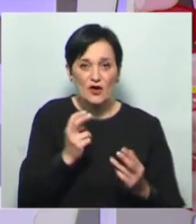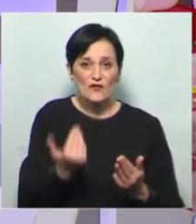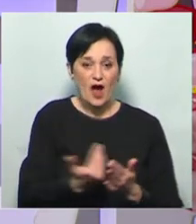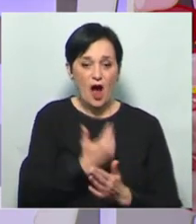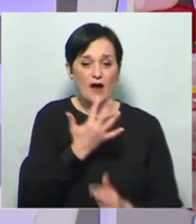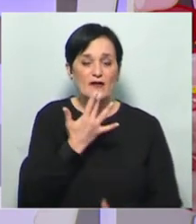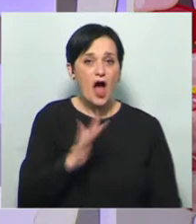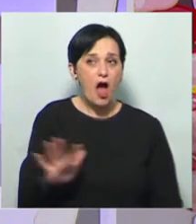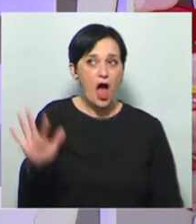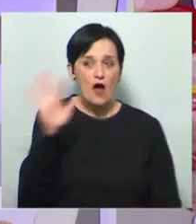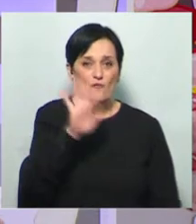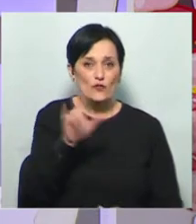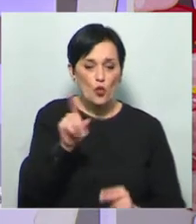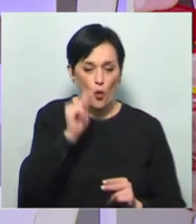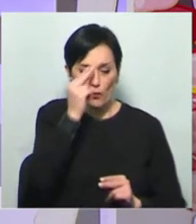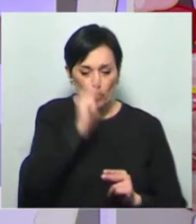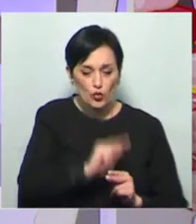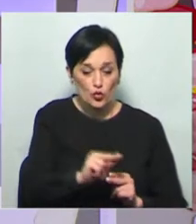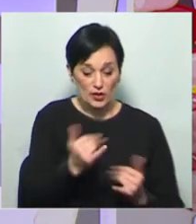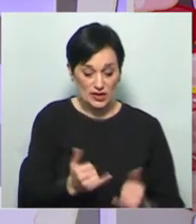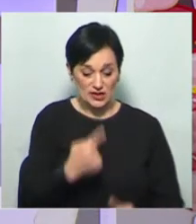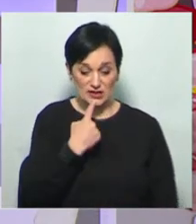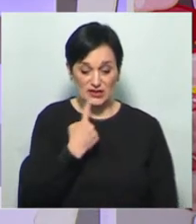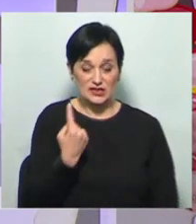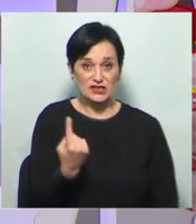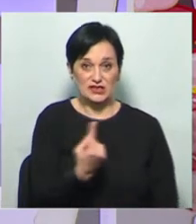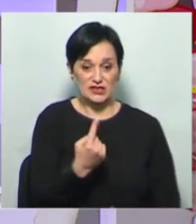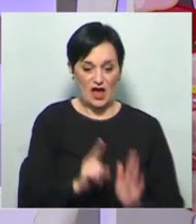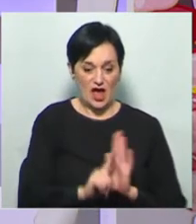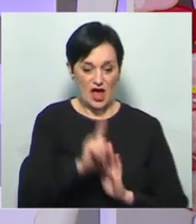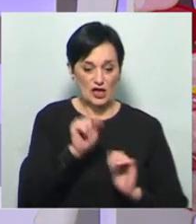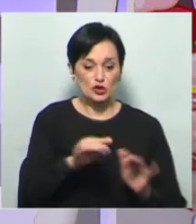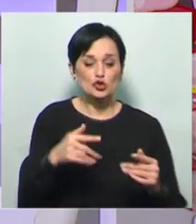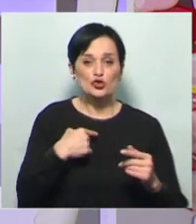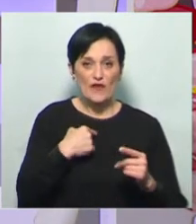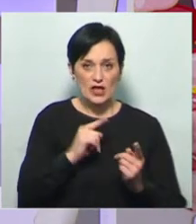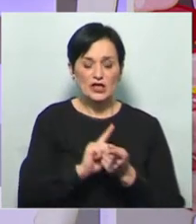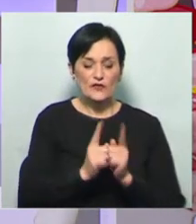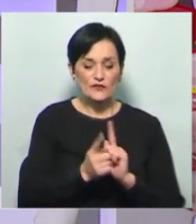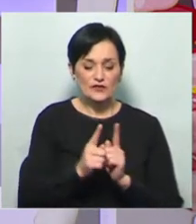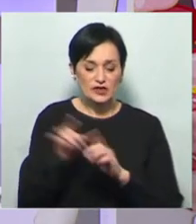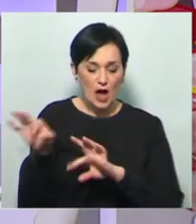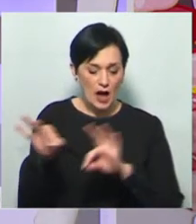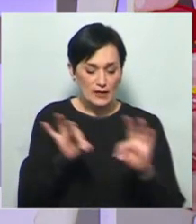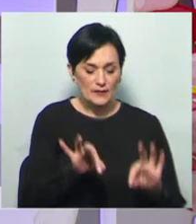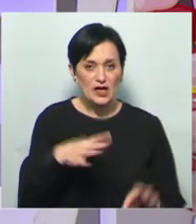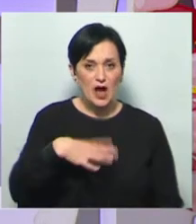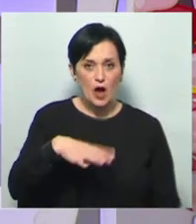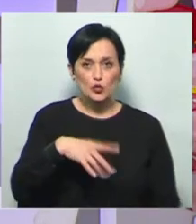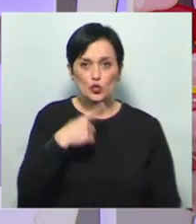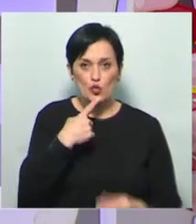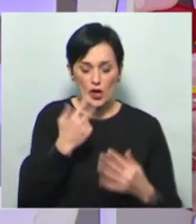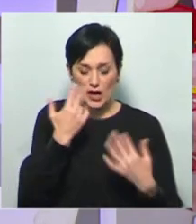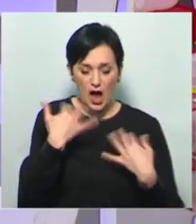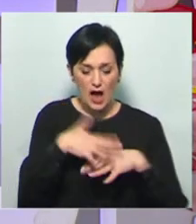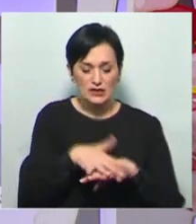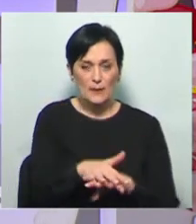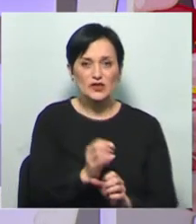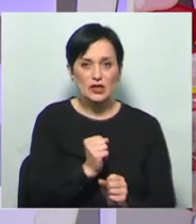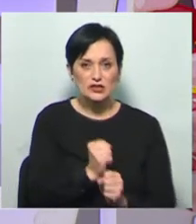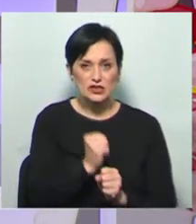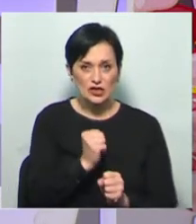გაიდლაინს, რომელიც ამ წლის დასაწყისში იქნა გამოცემული და ჩვენ თარგმნით ეს გაიდლაინი ქართულ ენაზე, ადაპტაცია გაუკეთეთ